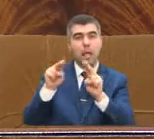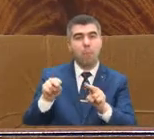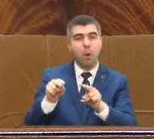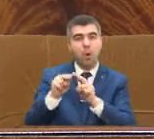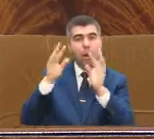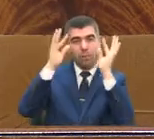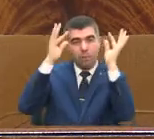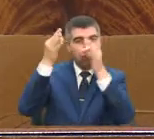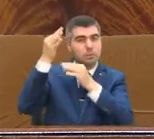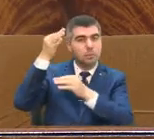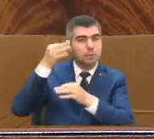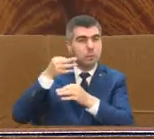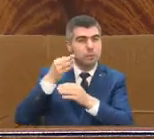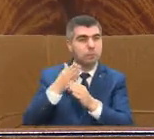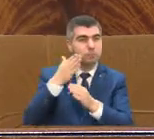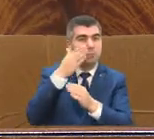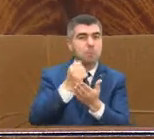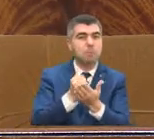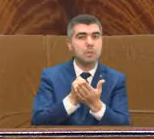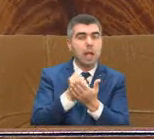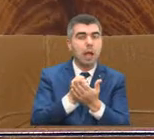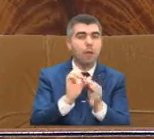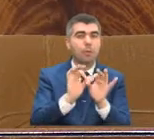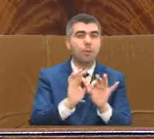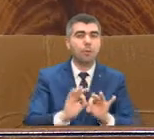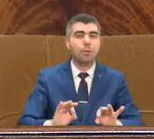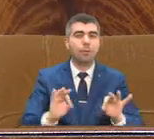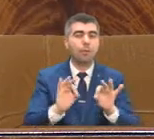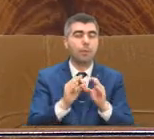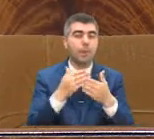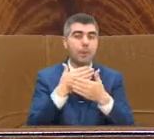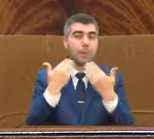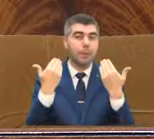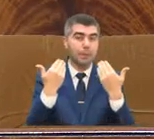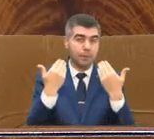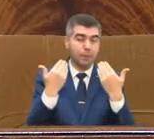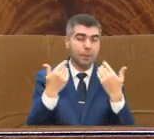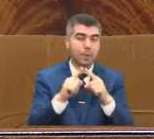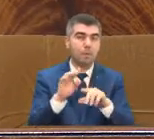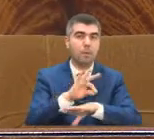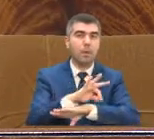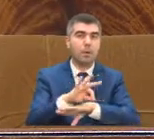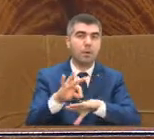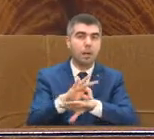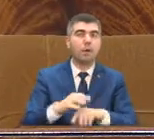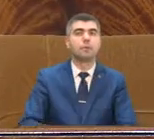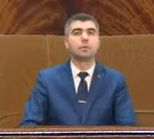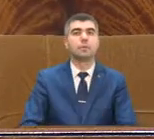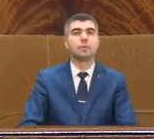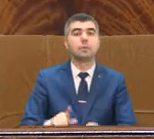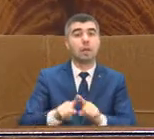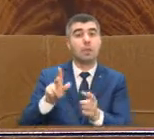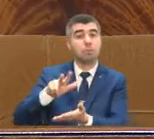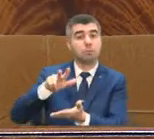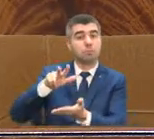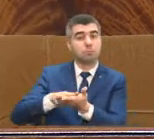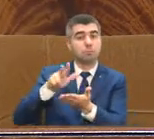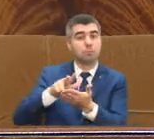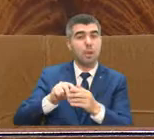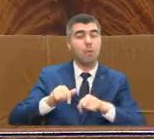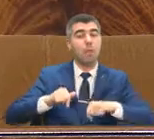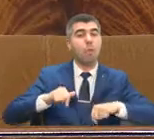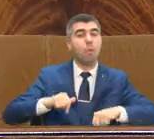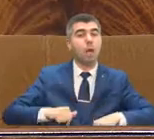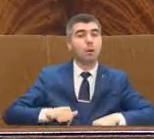اجتياز ولوج مباراة ولوج الوظائف العمومية رغم اعتمادها من طرف